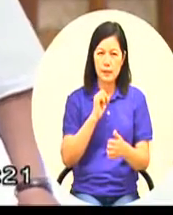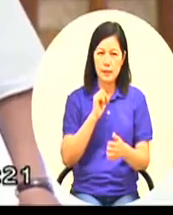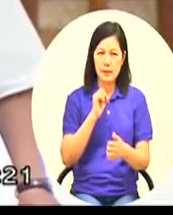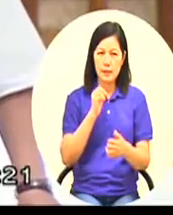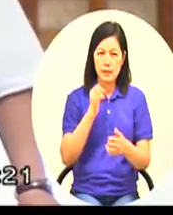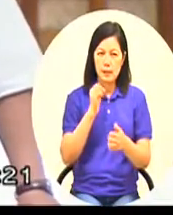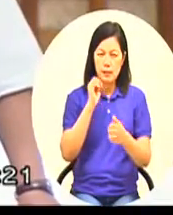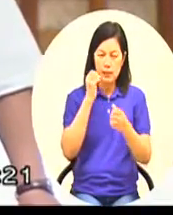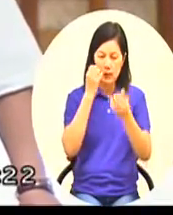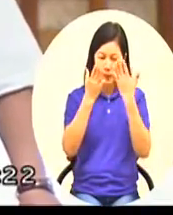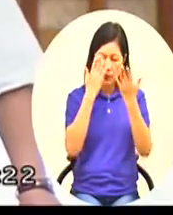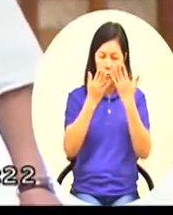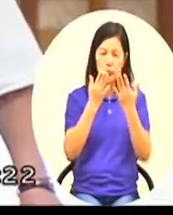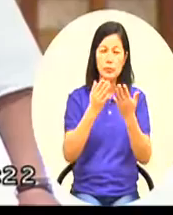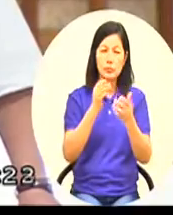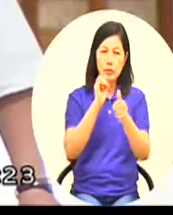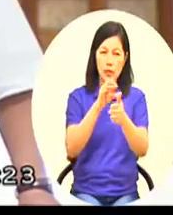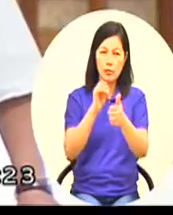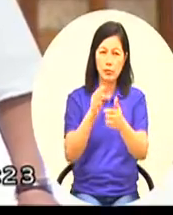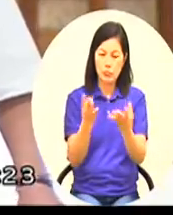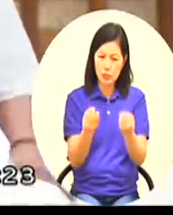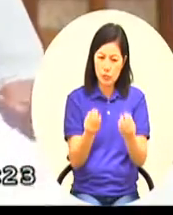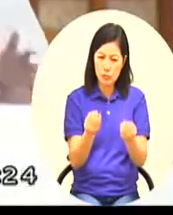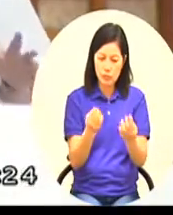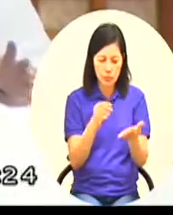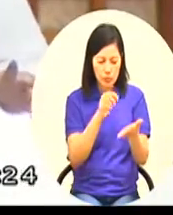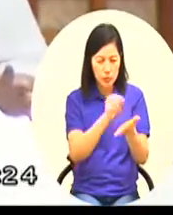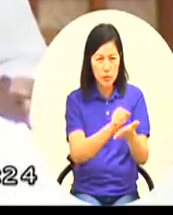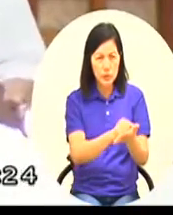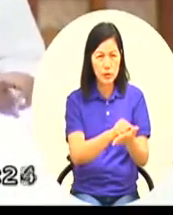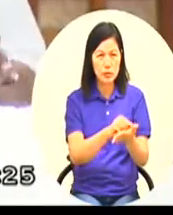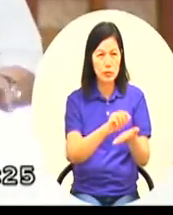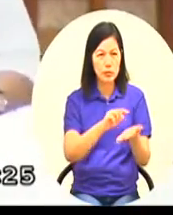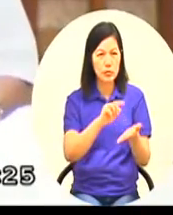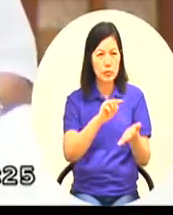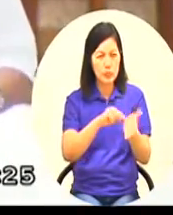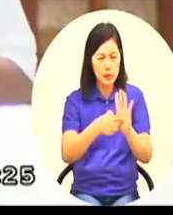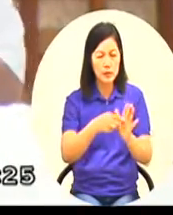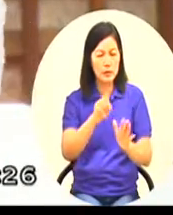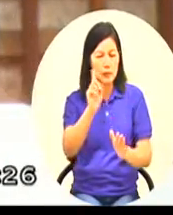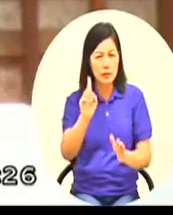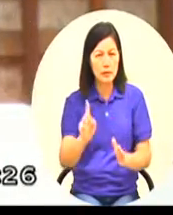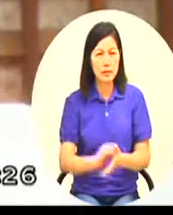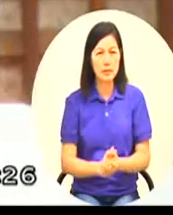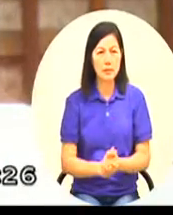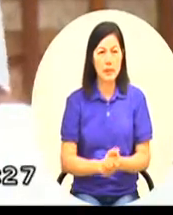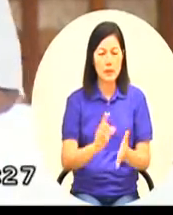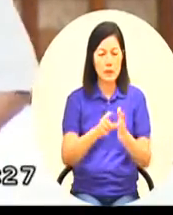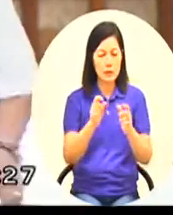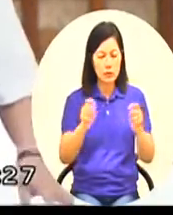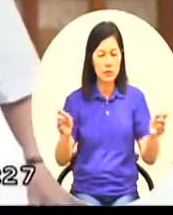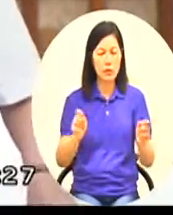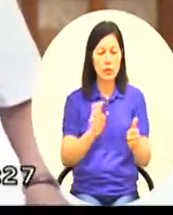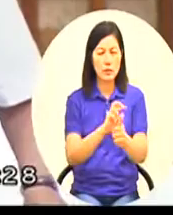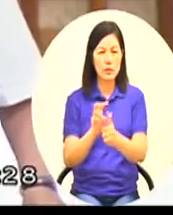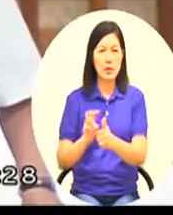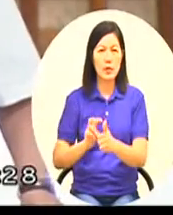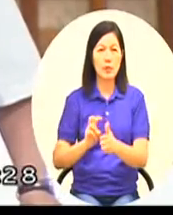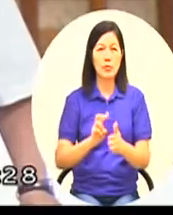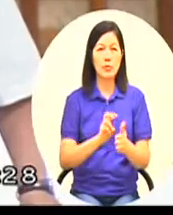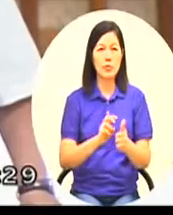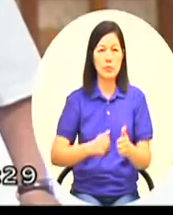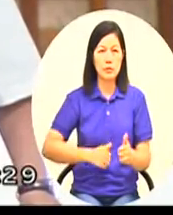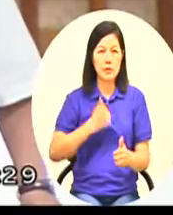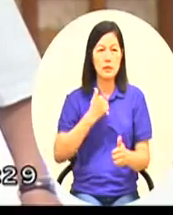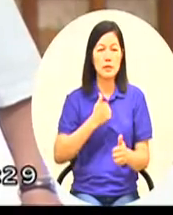的总total的数据，能够在长照的一个落实之下，才能够照顾到这个真正的